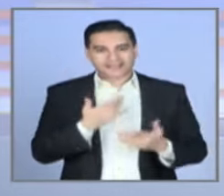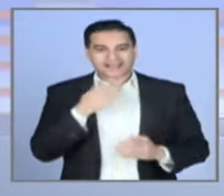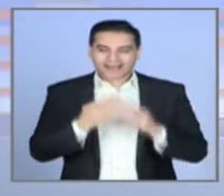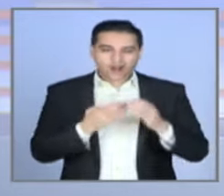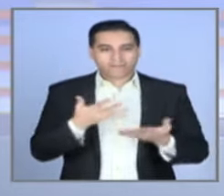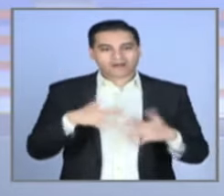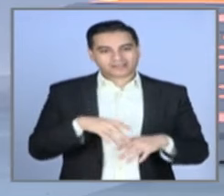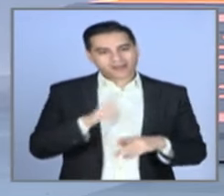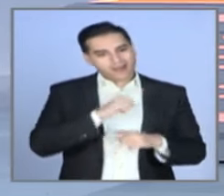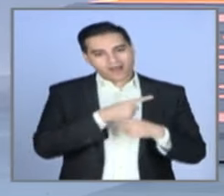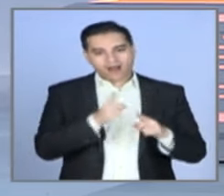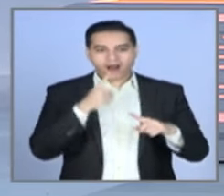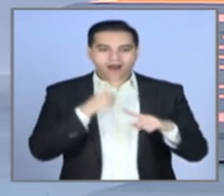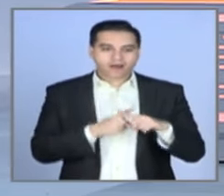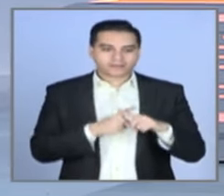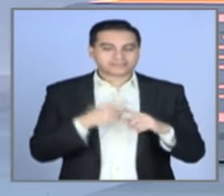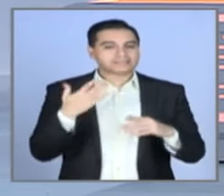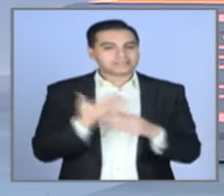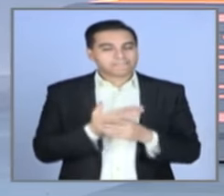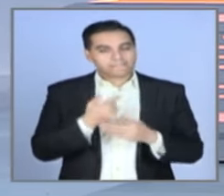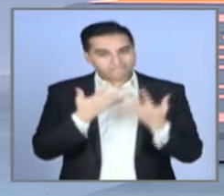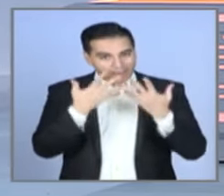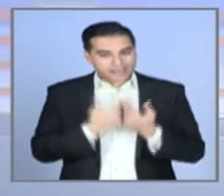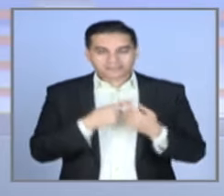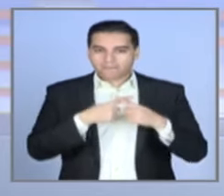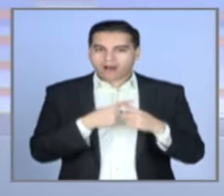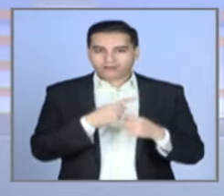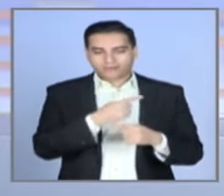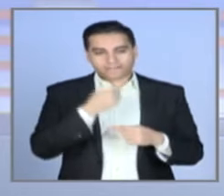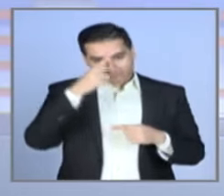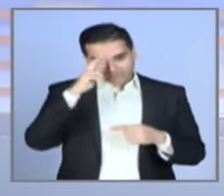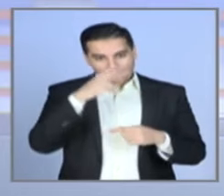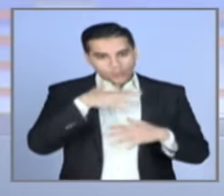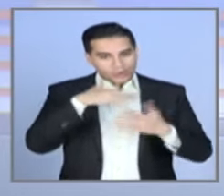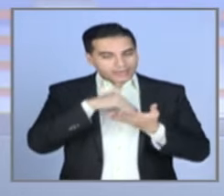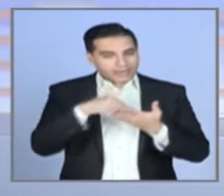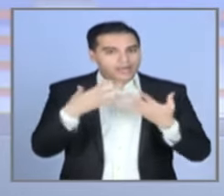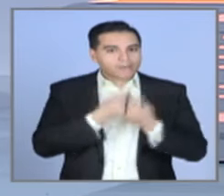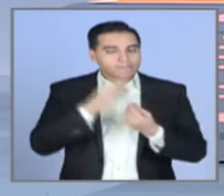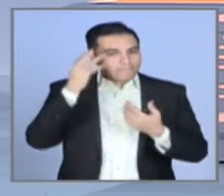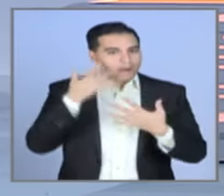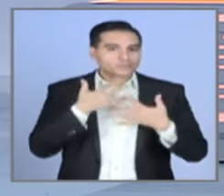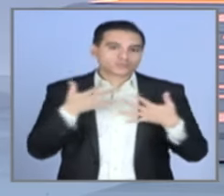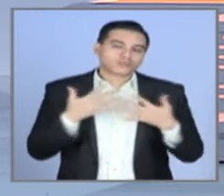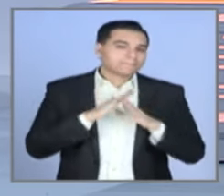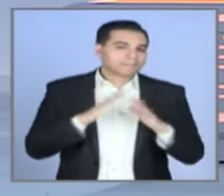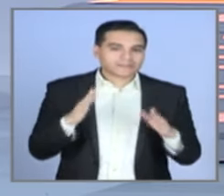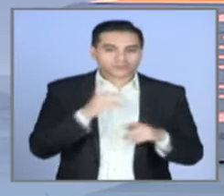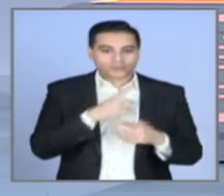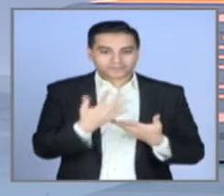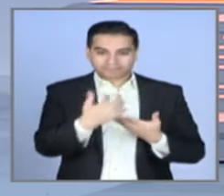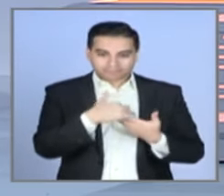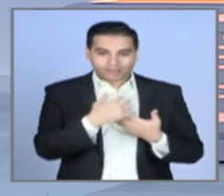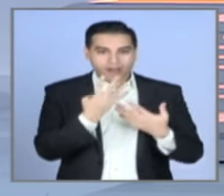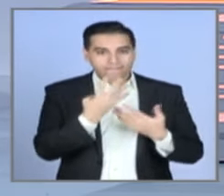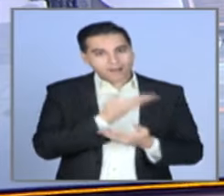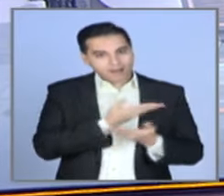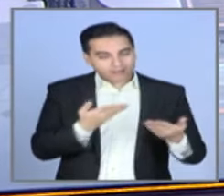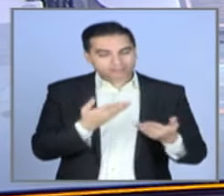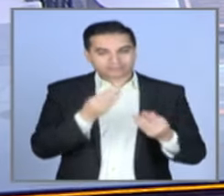لا الحسبة كده غلط. الحسبة زي ما بلال قال، احنا جايين ننبسط، وان انتوا جيتوا قعدتوا في